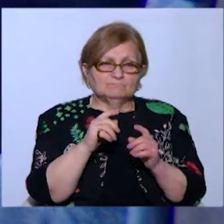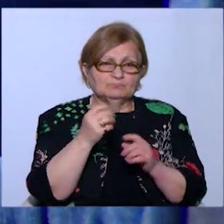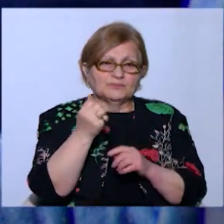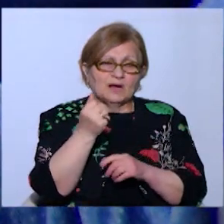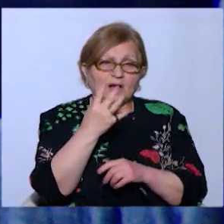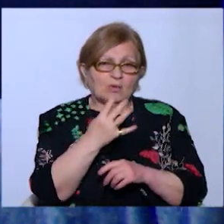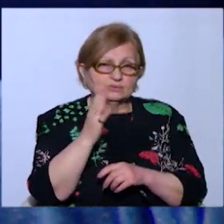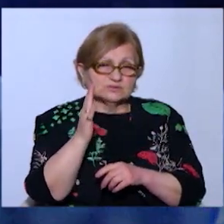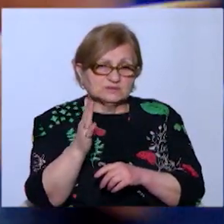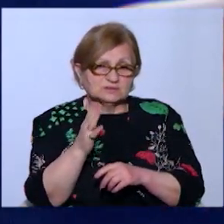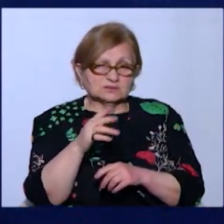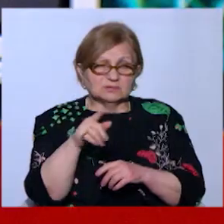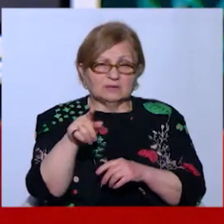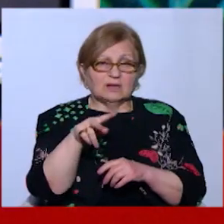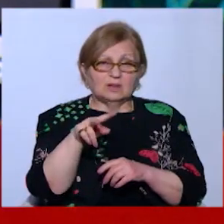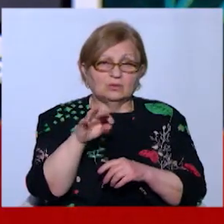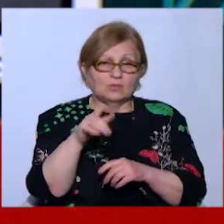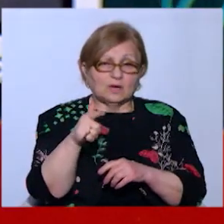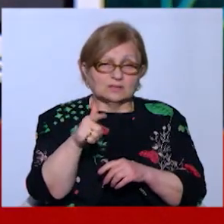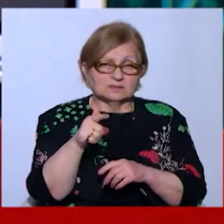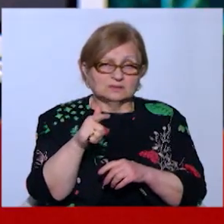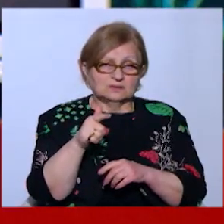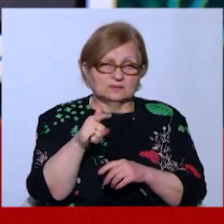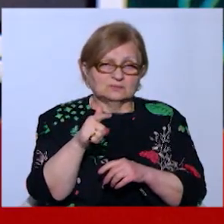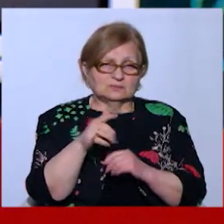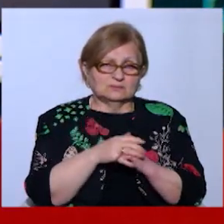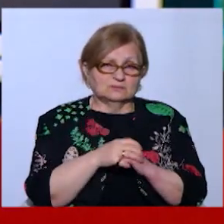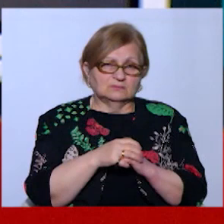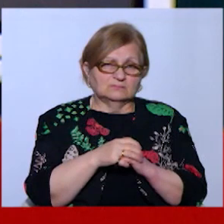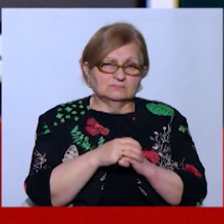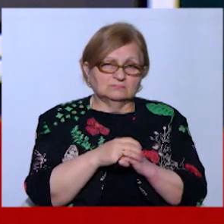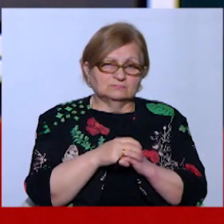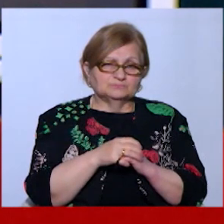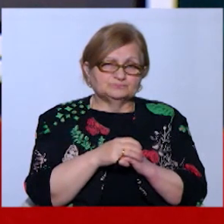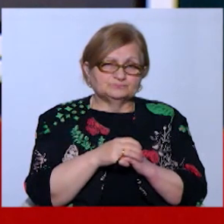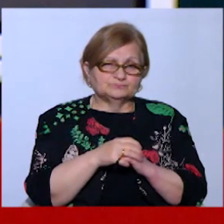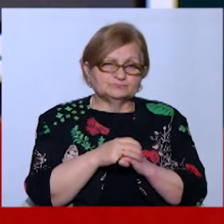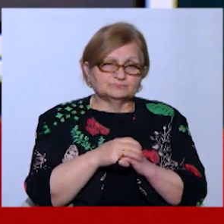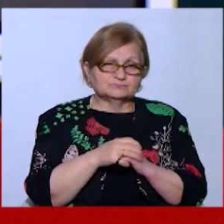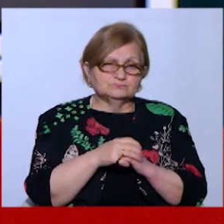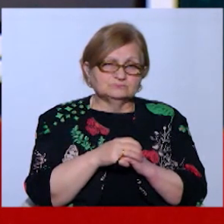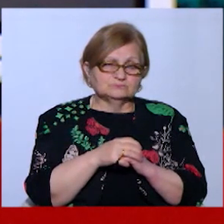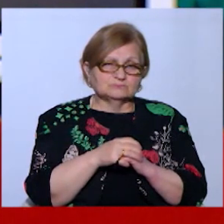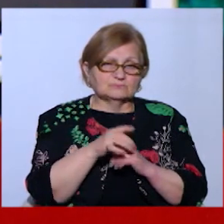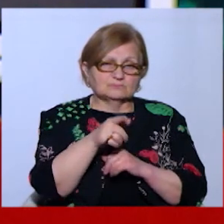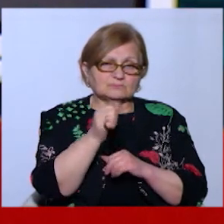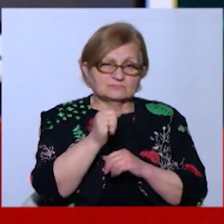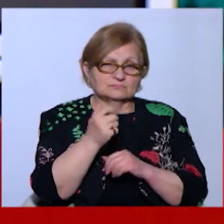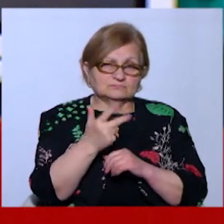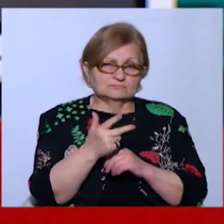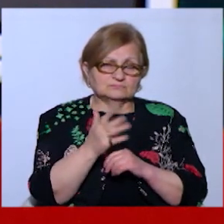A4 ეს იქნება ლოგარითმი A3 არა A2 არის 4-სა და 5 შორის, ხოლო A3